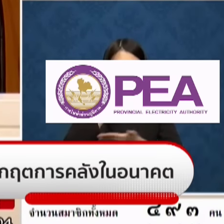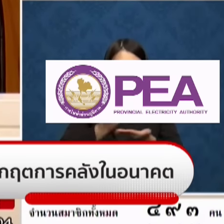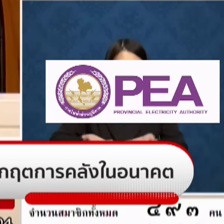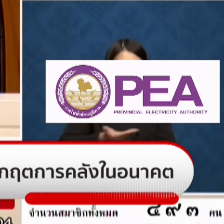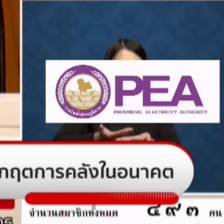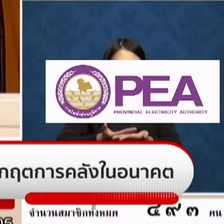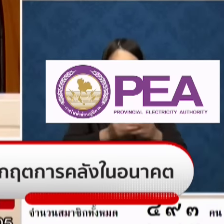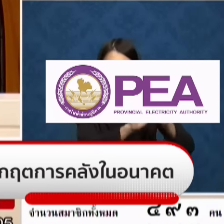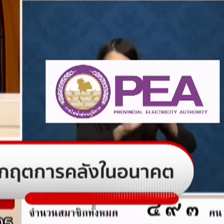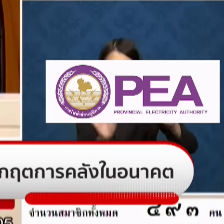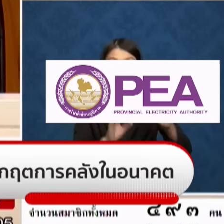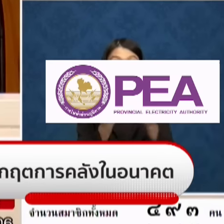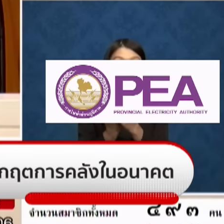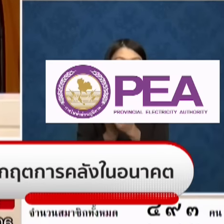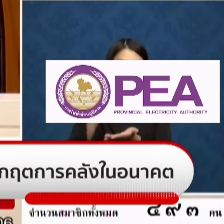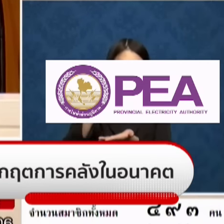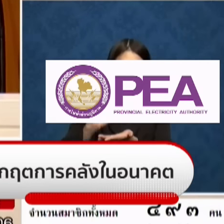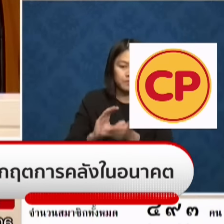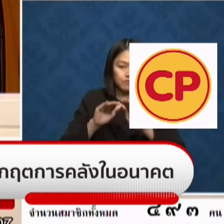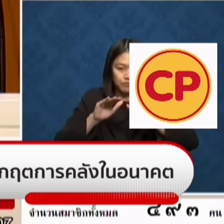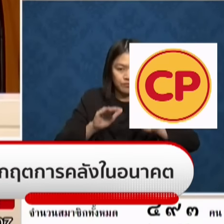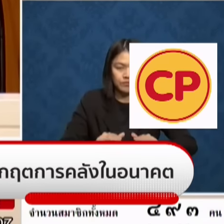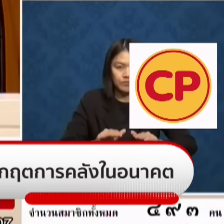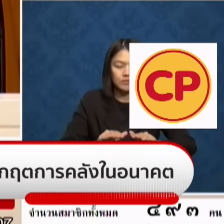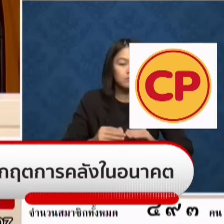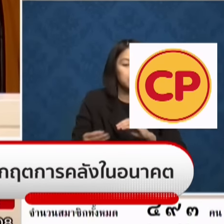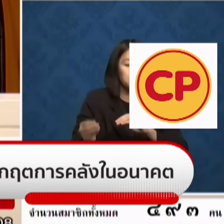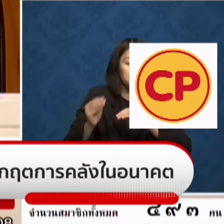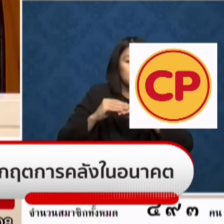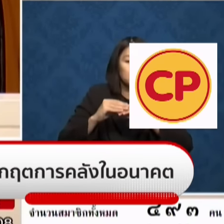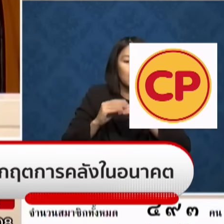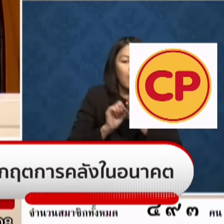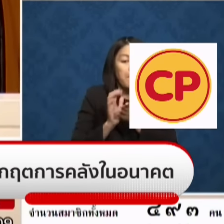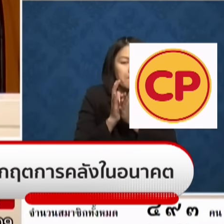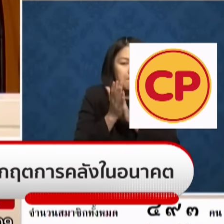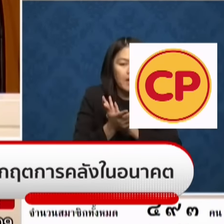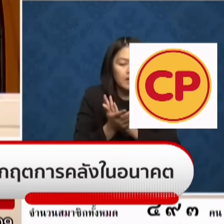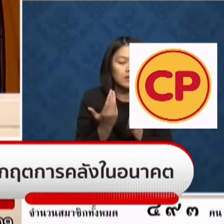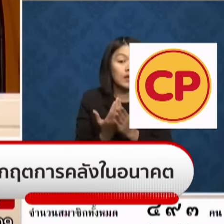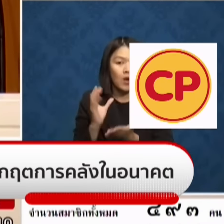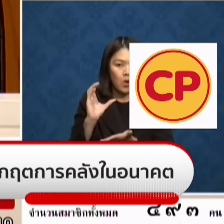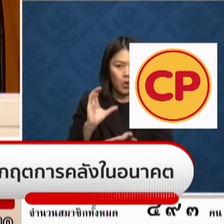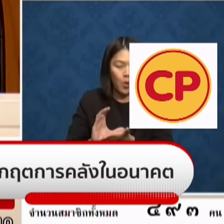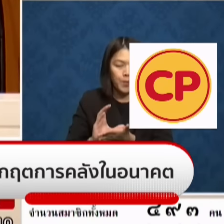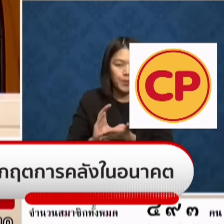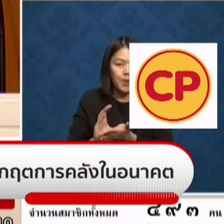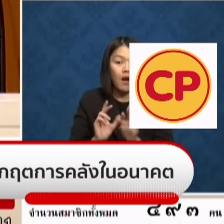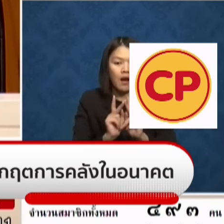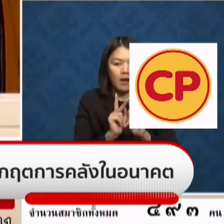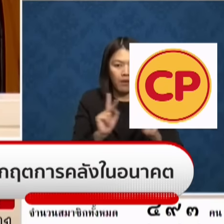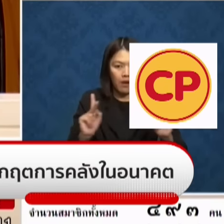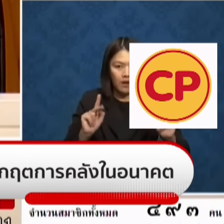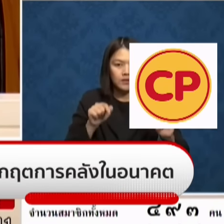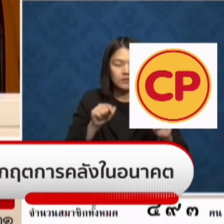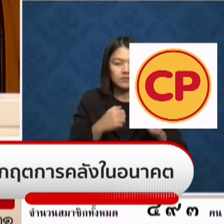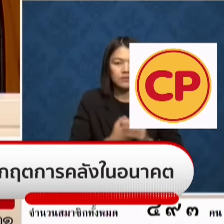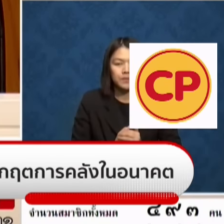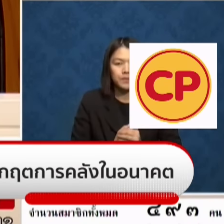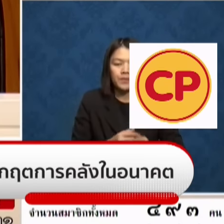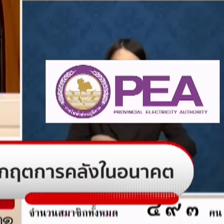ติงานอย่างเช่นงบกลางในรายการเงินสำรองจ่ายกระทรวงพัฒนาสังคมและความมั่นคงของมนุษย์นะคะ